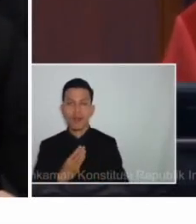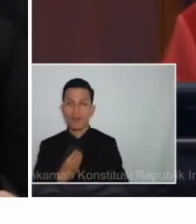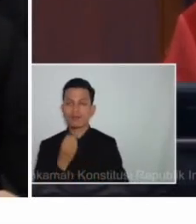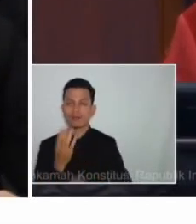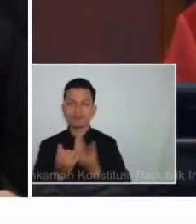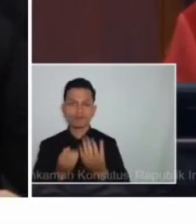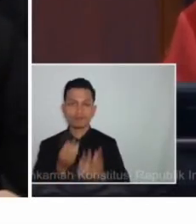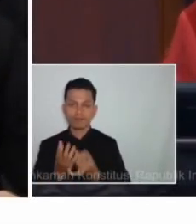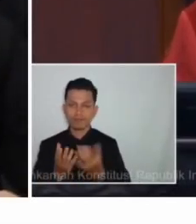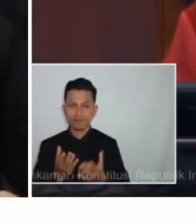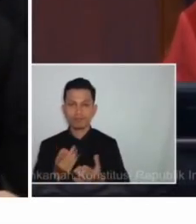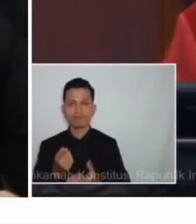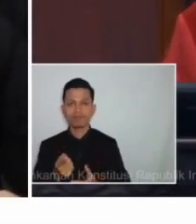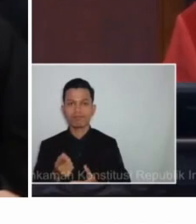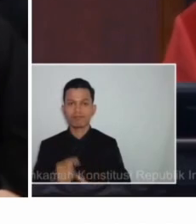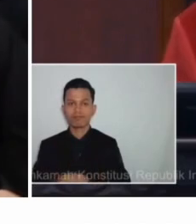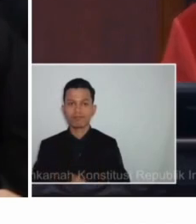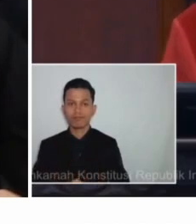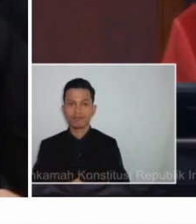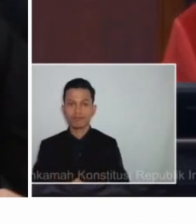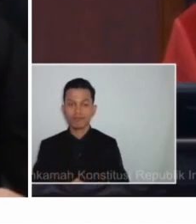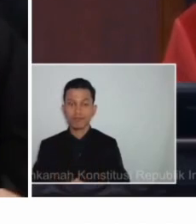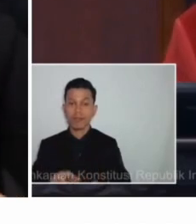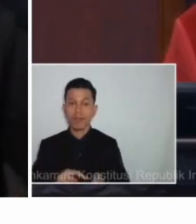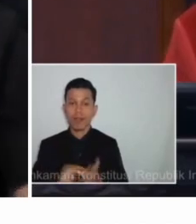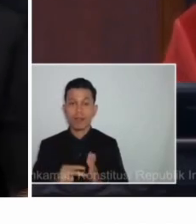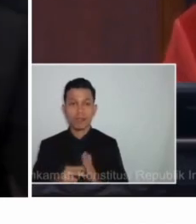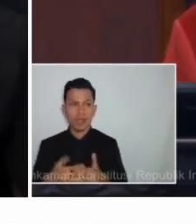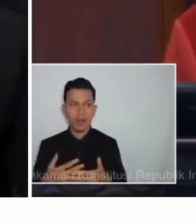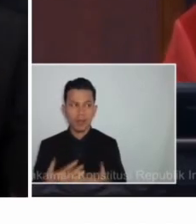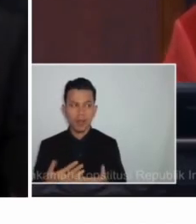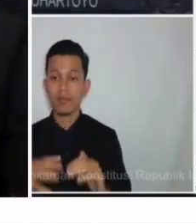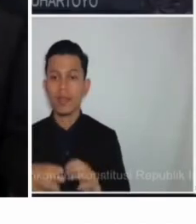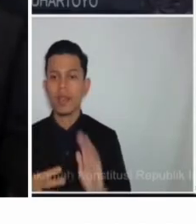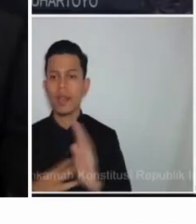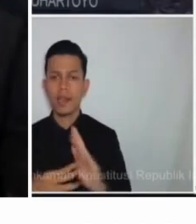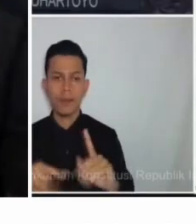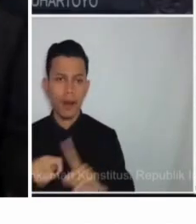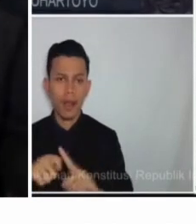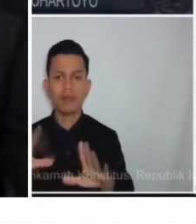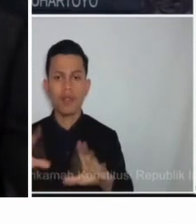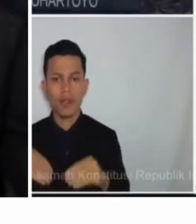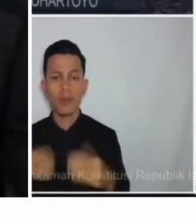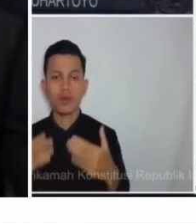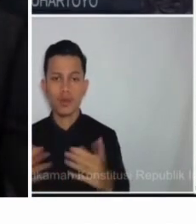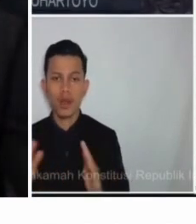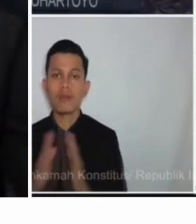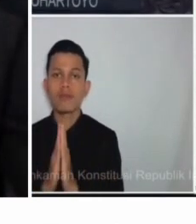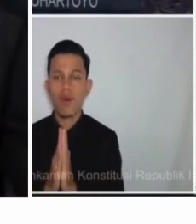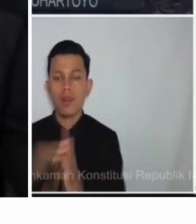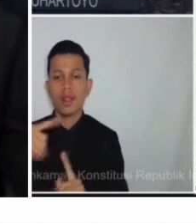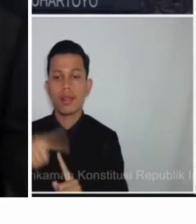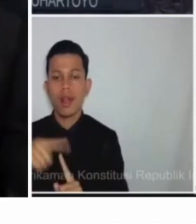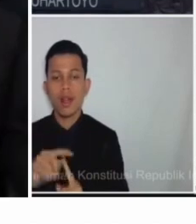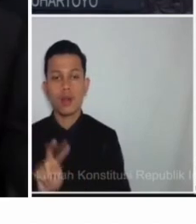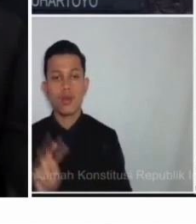mengesahkan keberadaan lembaga mahkamah konstitusi dengan sekian wewenang dan tugas yang diberikannya Oleh karena itu saya berharap rekan-rekan kami